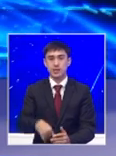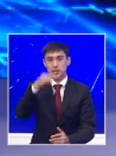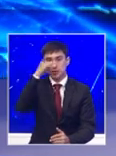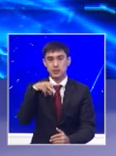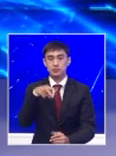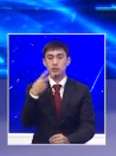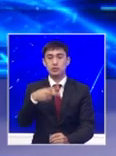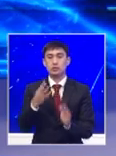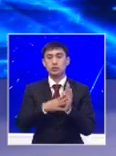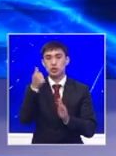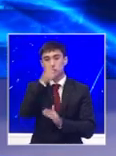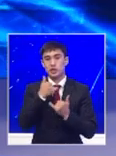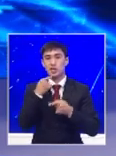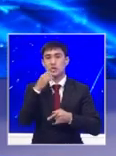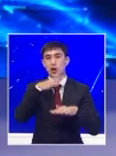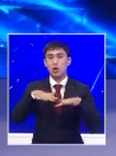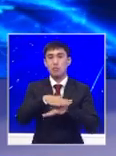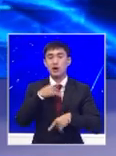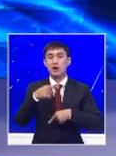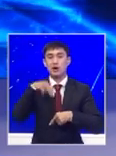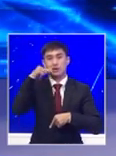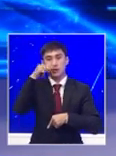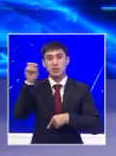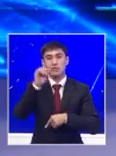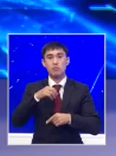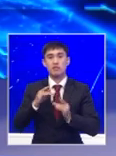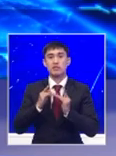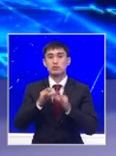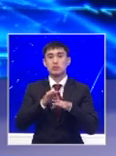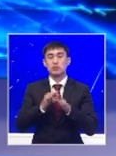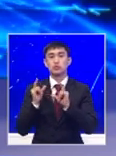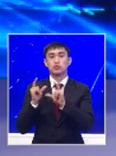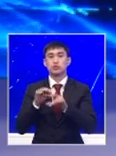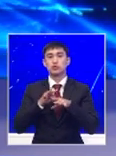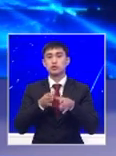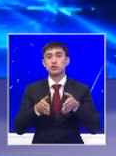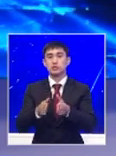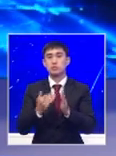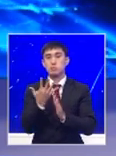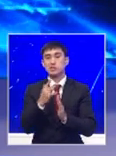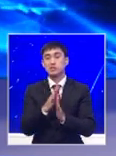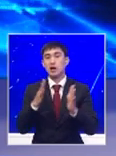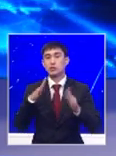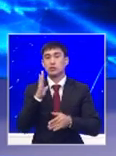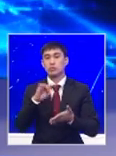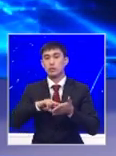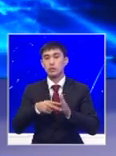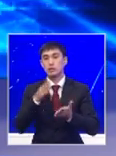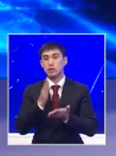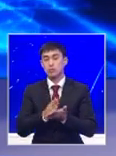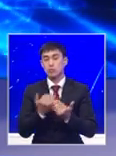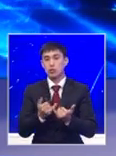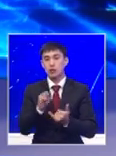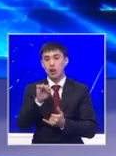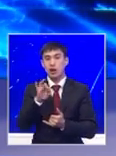Қазақстан 2029 жылға қарай ел аумағы арқылы Қытайдан Европаға тасымалданатын жүк транзитінің деңгейін 5 есеге арттыруды жоспарлап отыр.